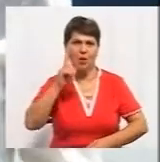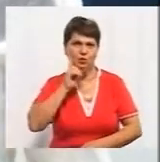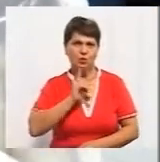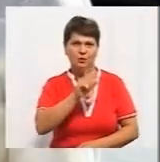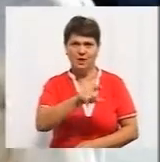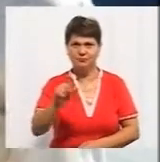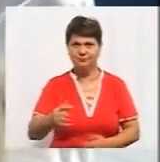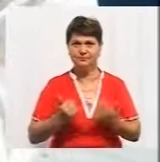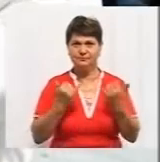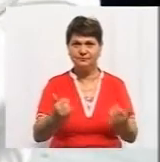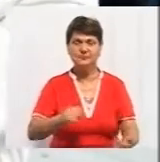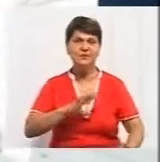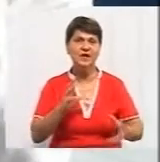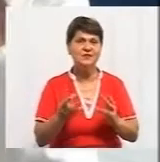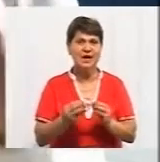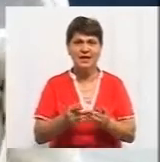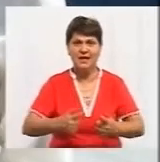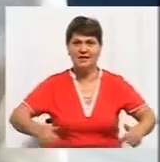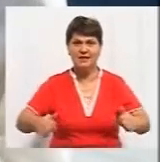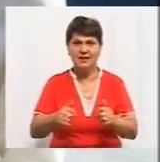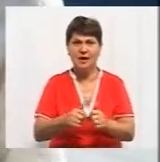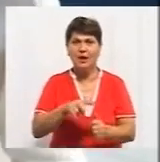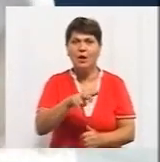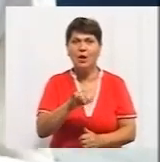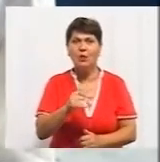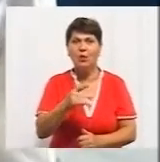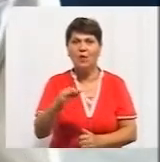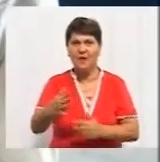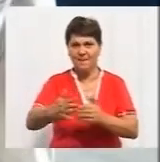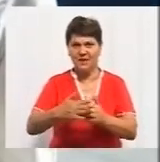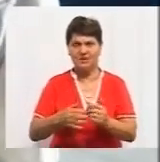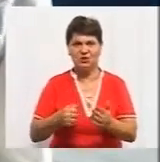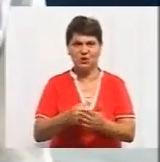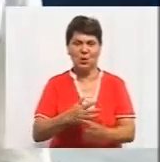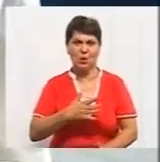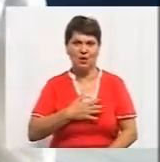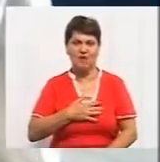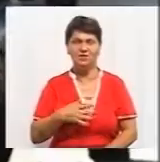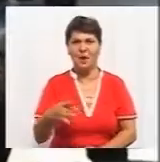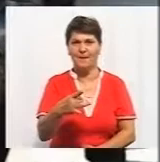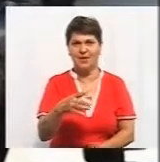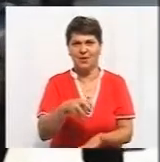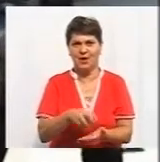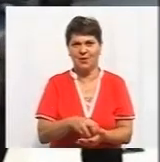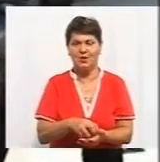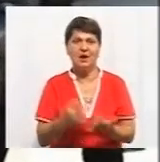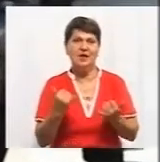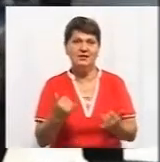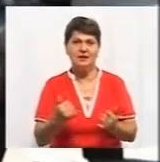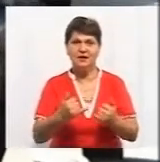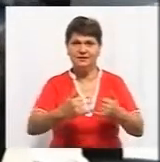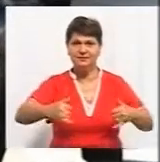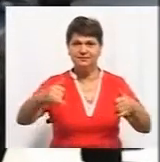взагалі оця ділянка за Луговою, вона стане ближчим до нашого мікрорайону. Зараз тут